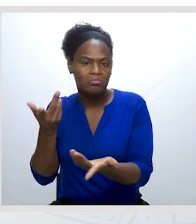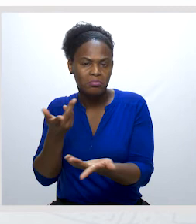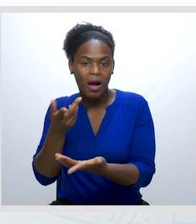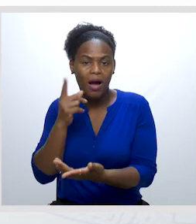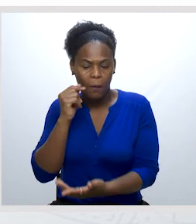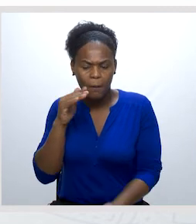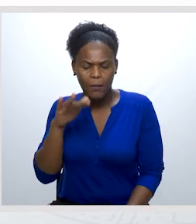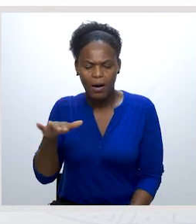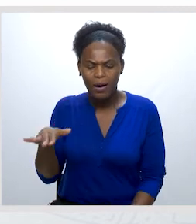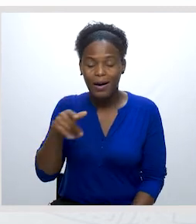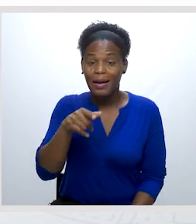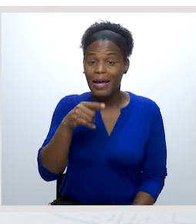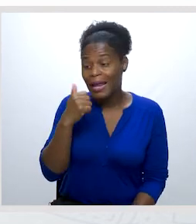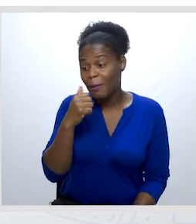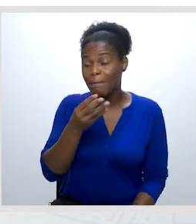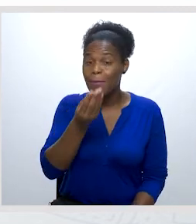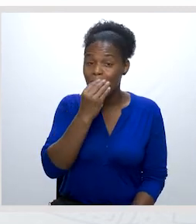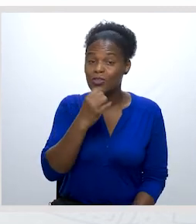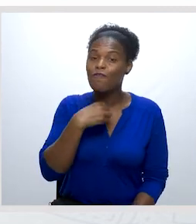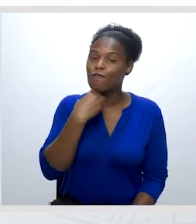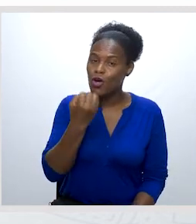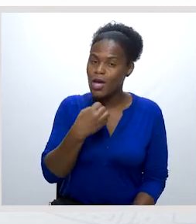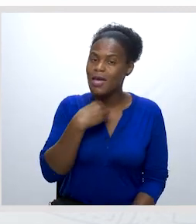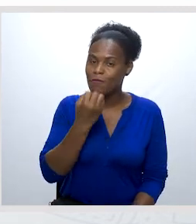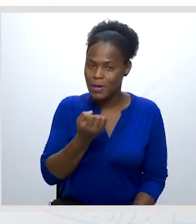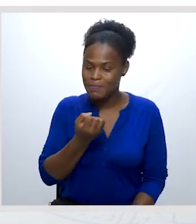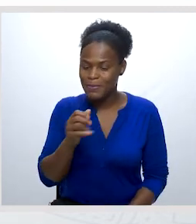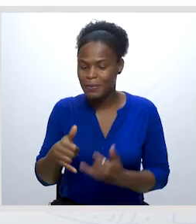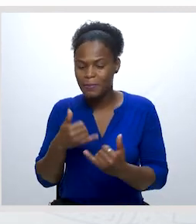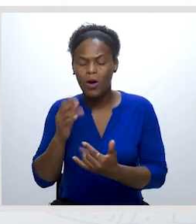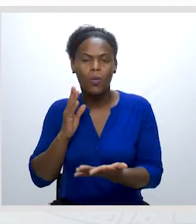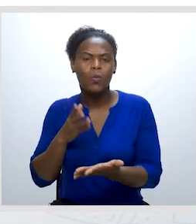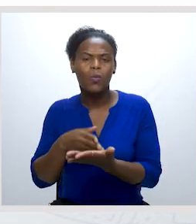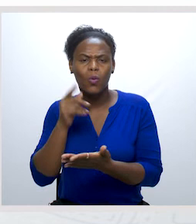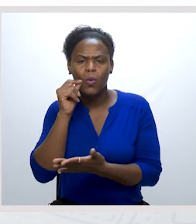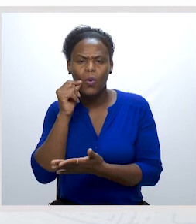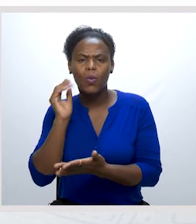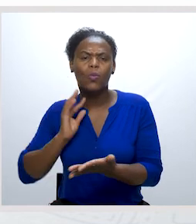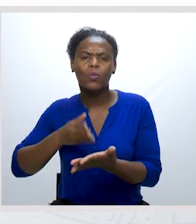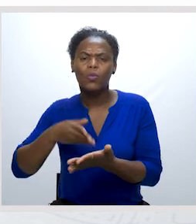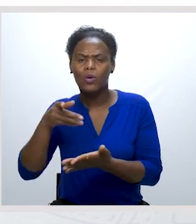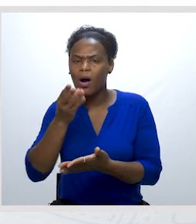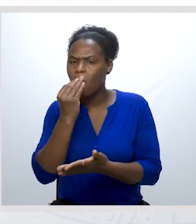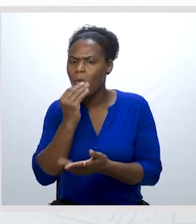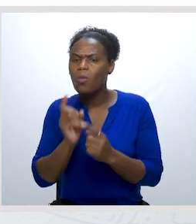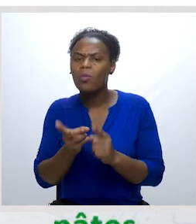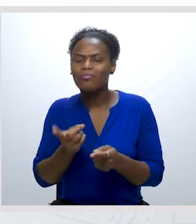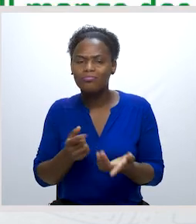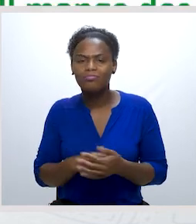Voilà, il mange des fruits. Et le dernier garçon, qu'est-ce qu'il est en train de